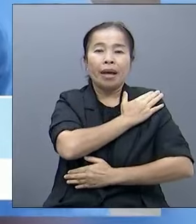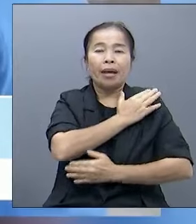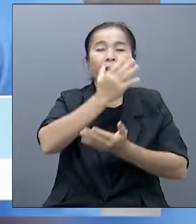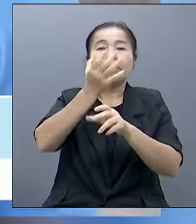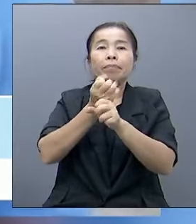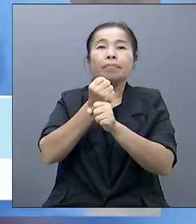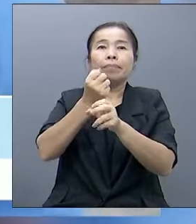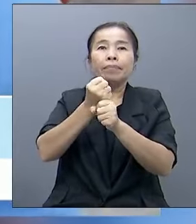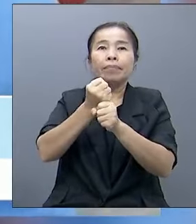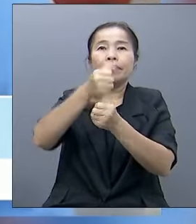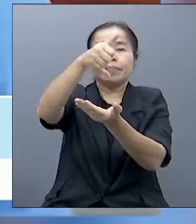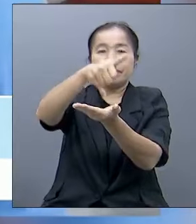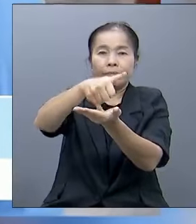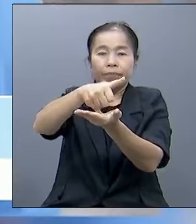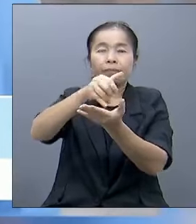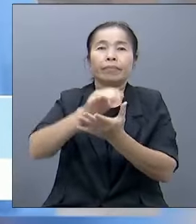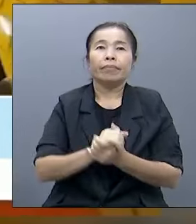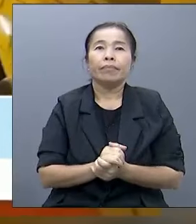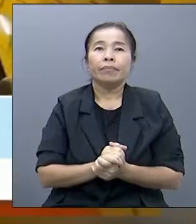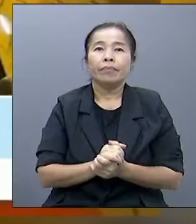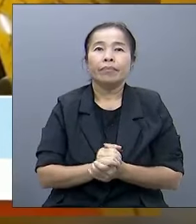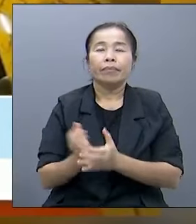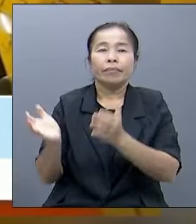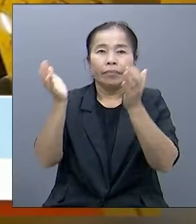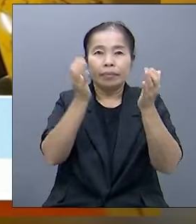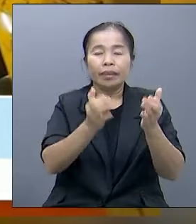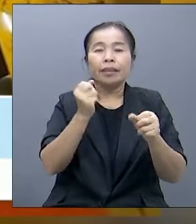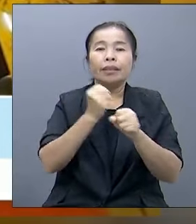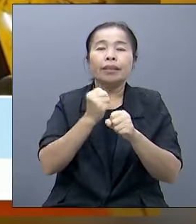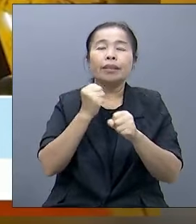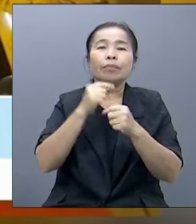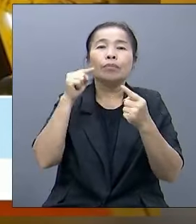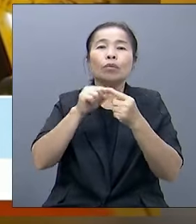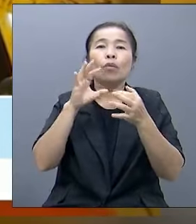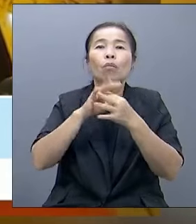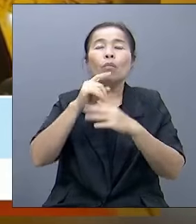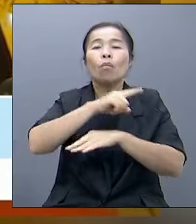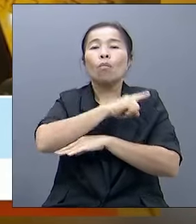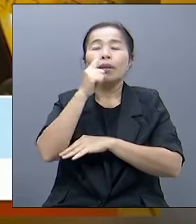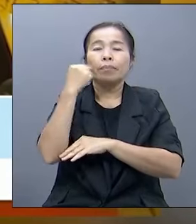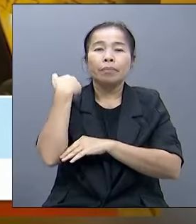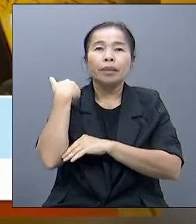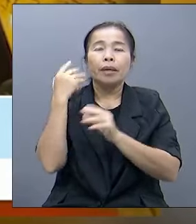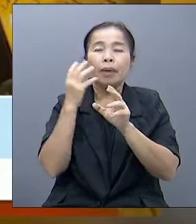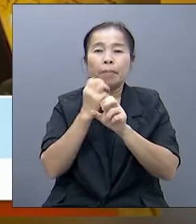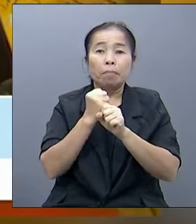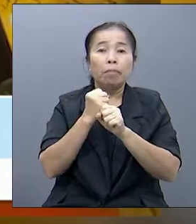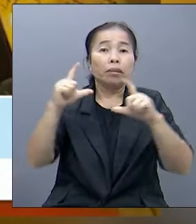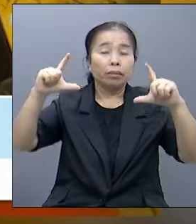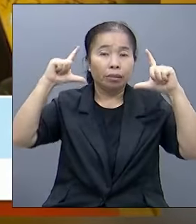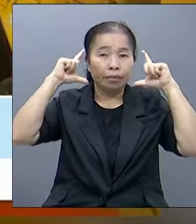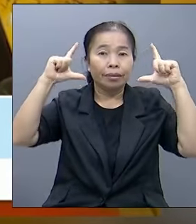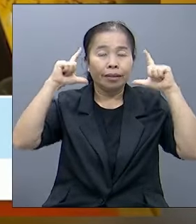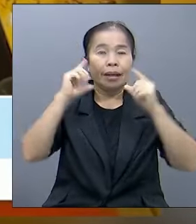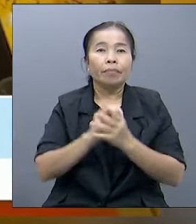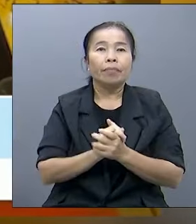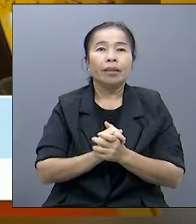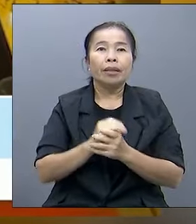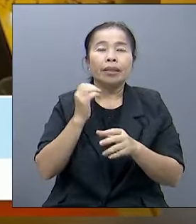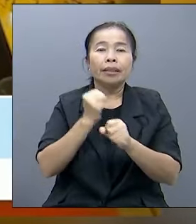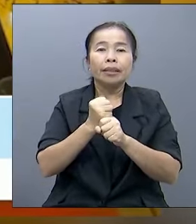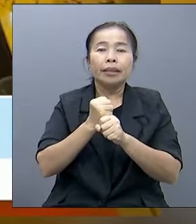สมเด็จพระพุทธนวโลกุตระธรรมบดีศรีเมืองทองพระพุทธรูปศักดิ์สิทธิ์องค์ใหญ่ซึ่งสร้างด้วยโลหะข